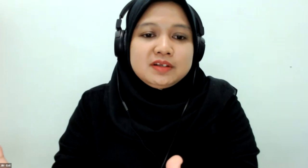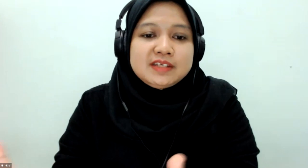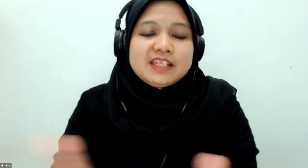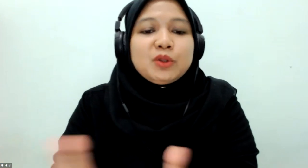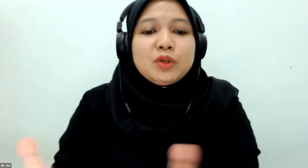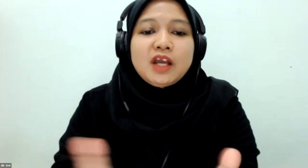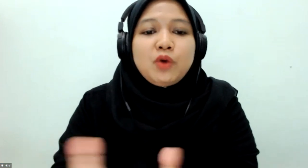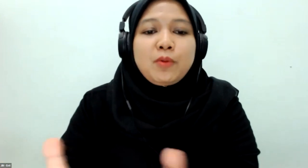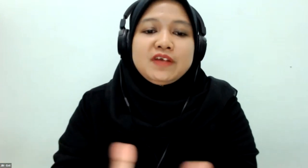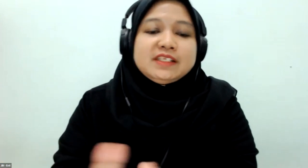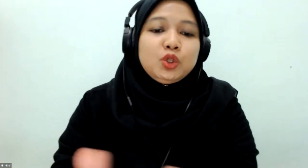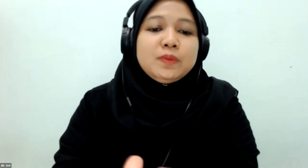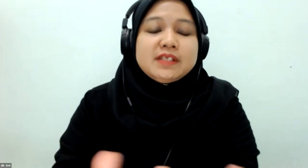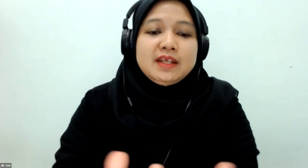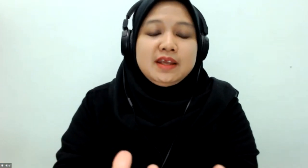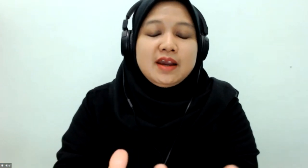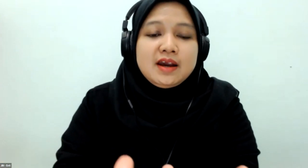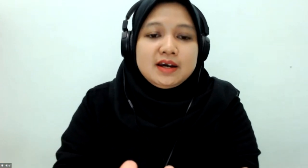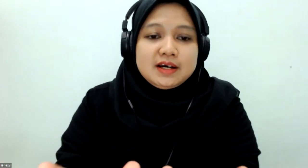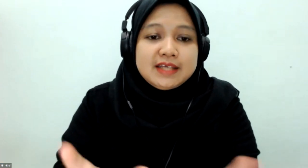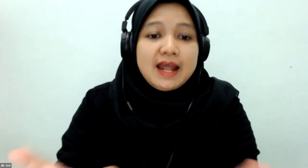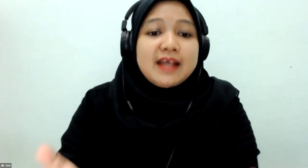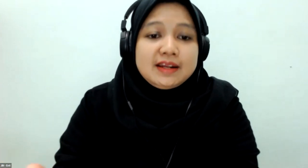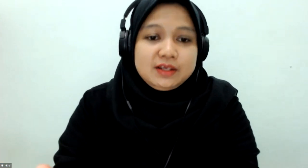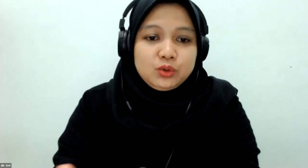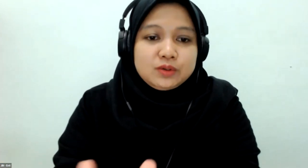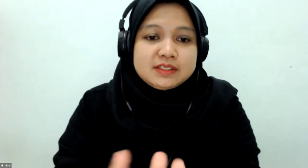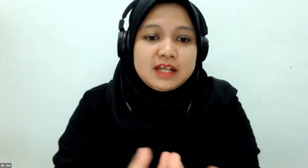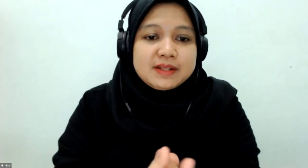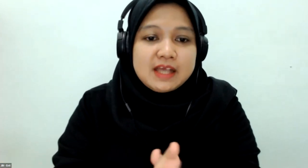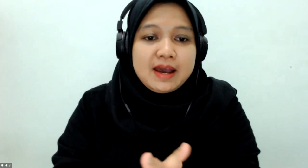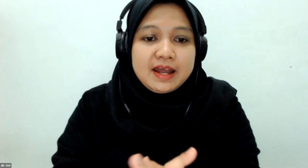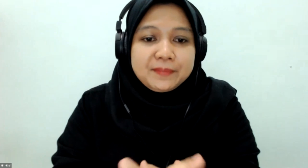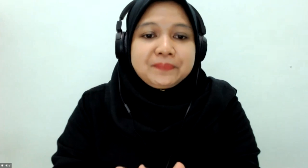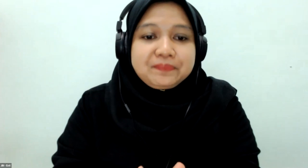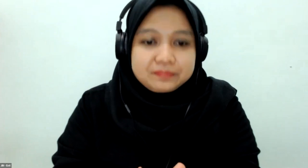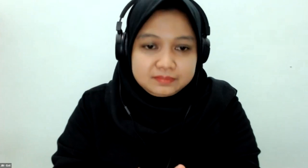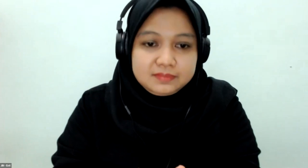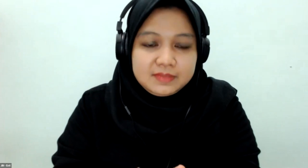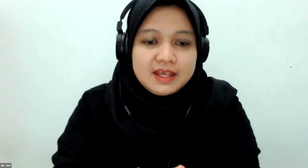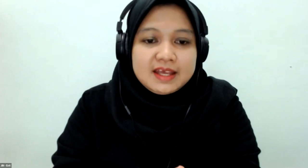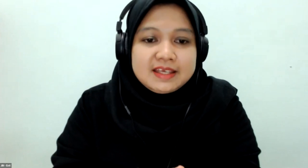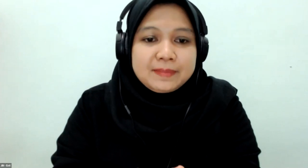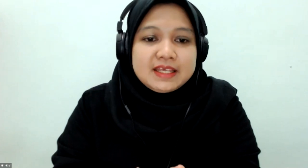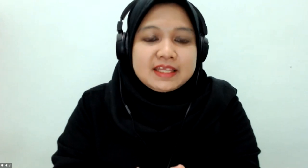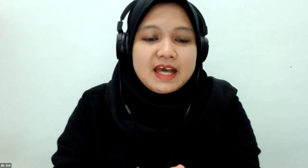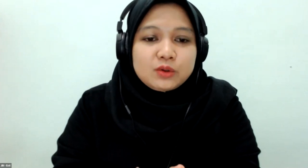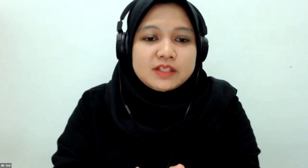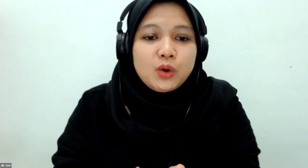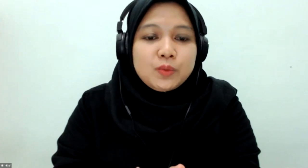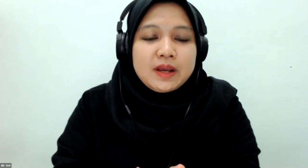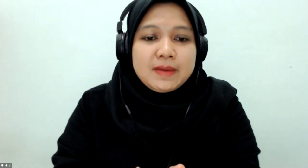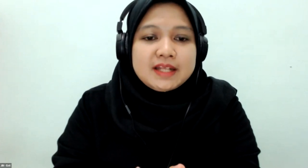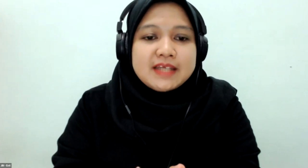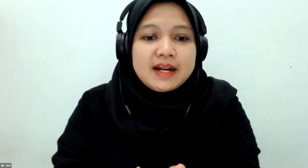guru Jadi sebetulnya kedua profesi itu bisa dihalalkan itu secara bersamaan yang penting